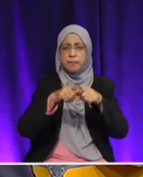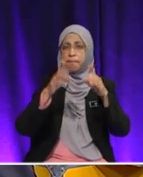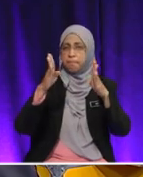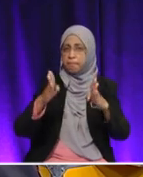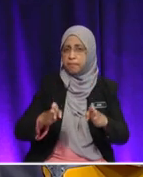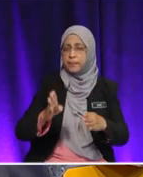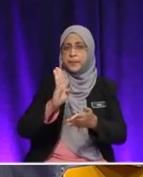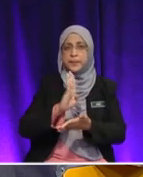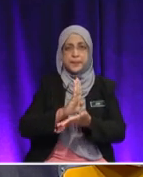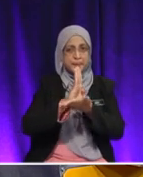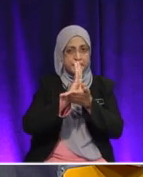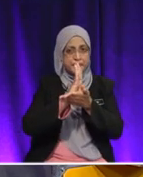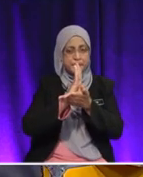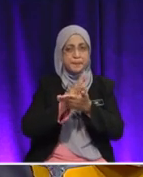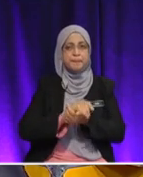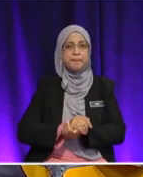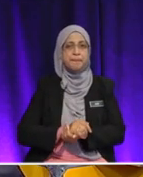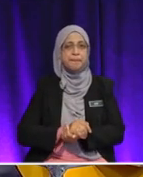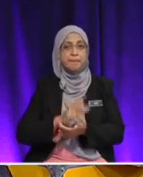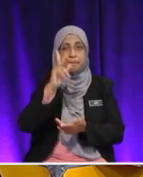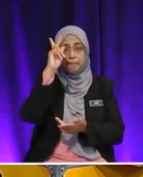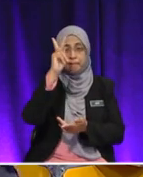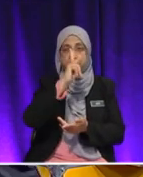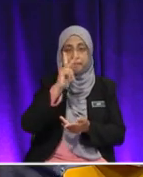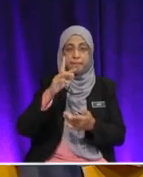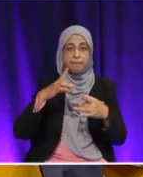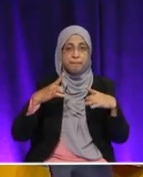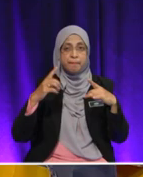pihak kerajaan kerjasama diantara Enjo dan lain-lain